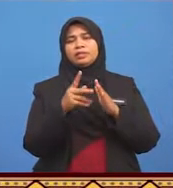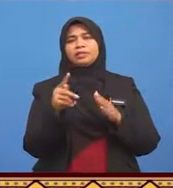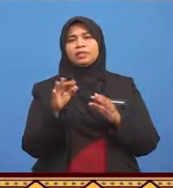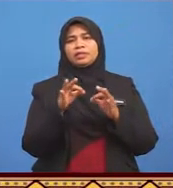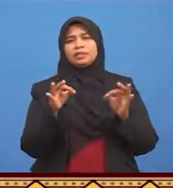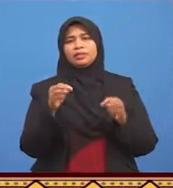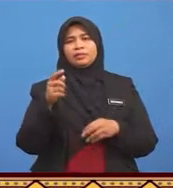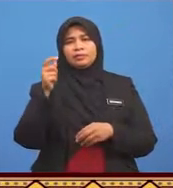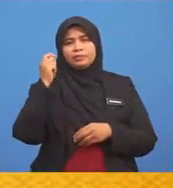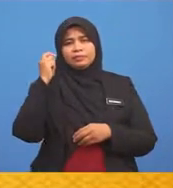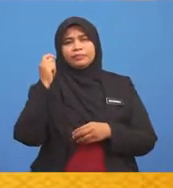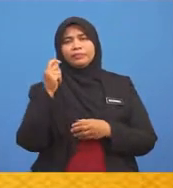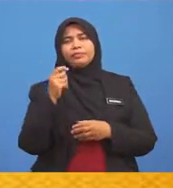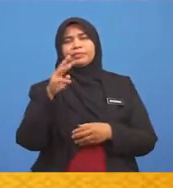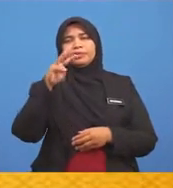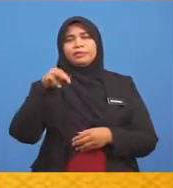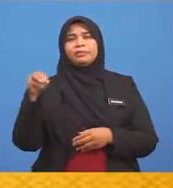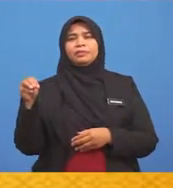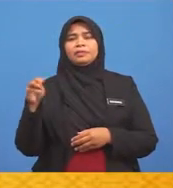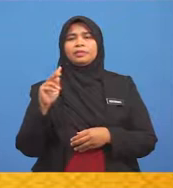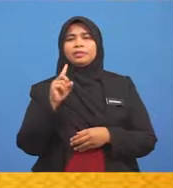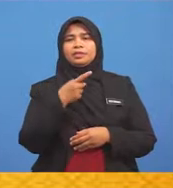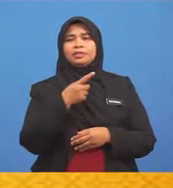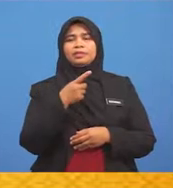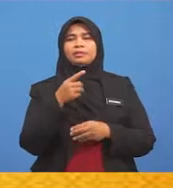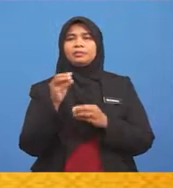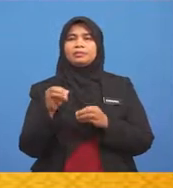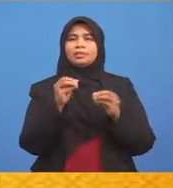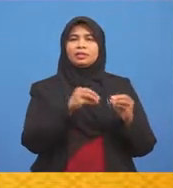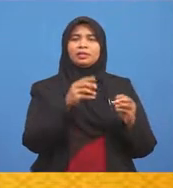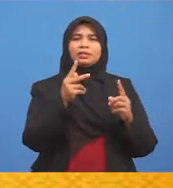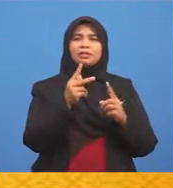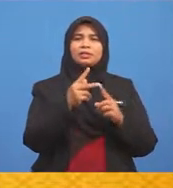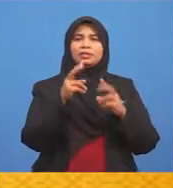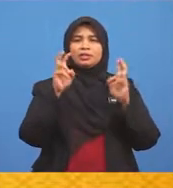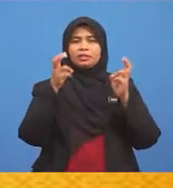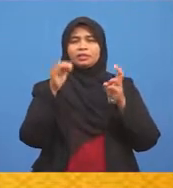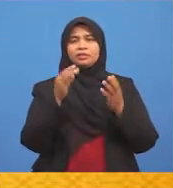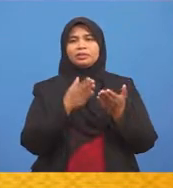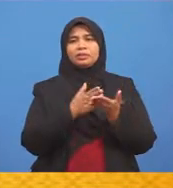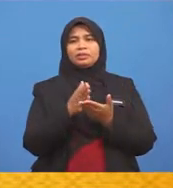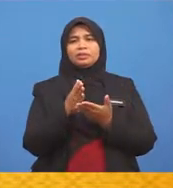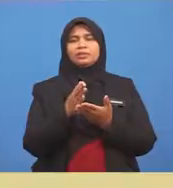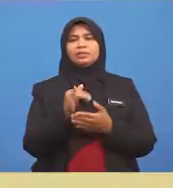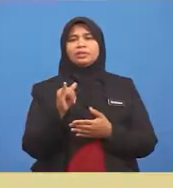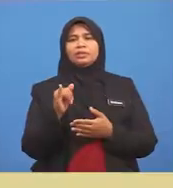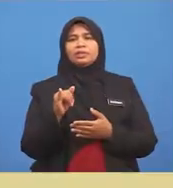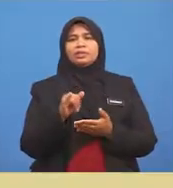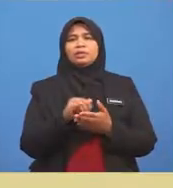berdasarkan ayat tadi. Murid-murid, kita beralih kepada subtopik seterusnya